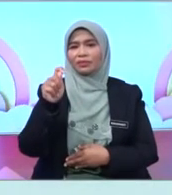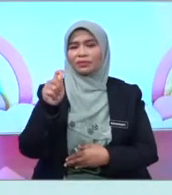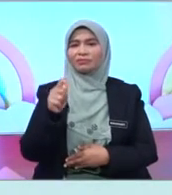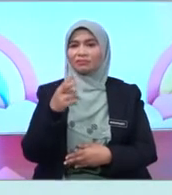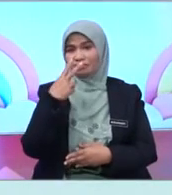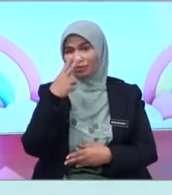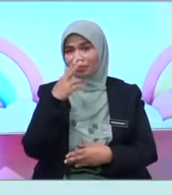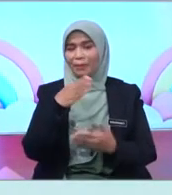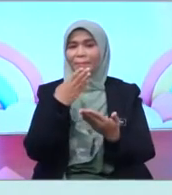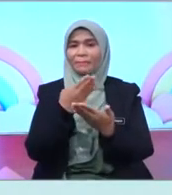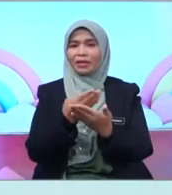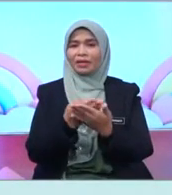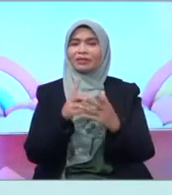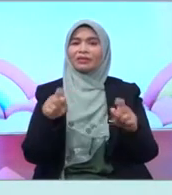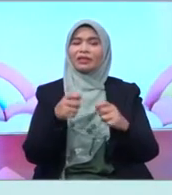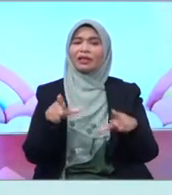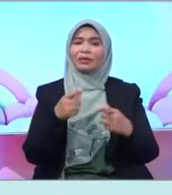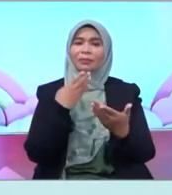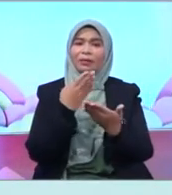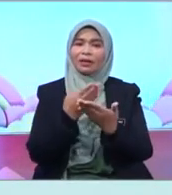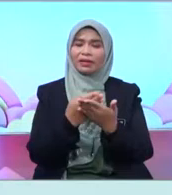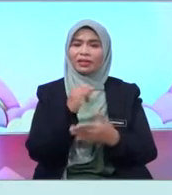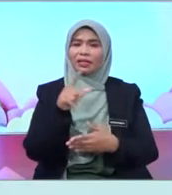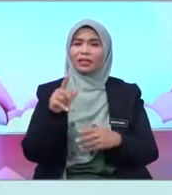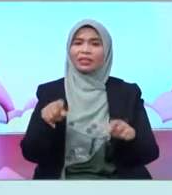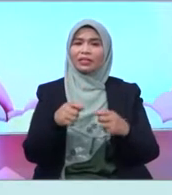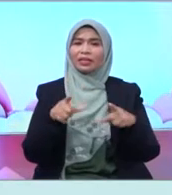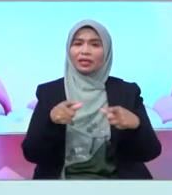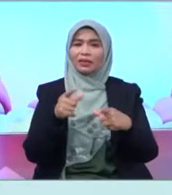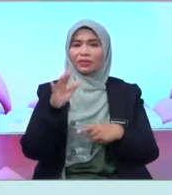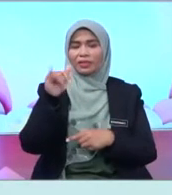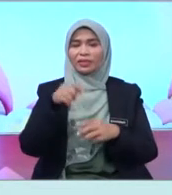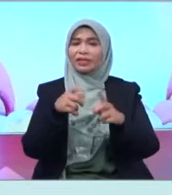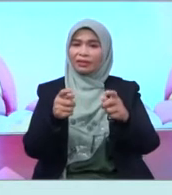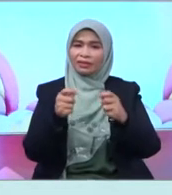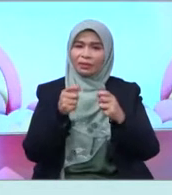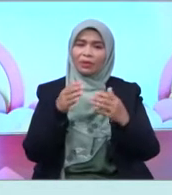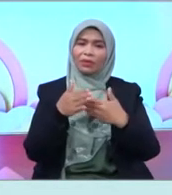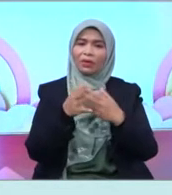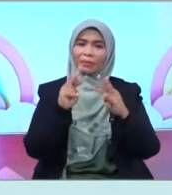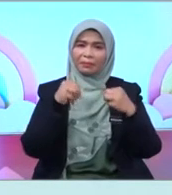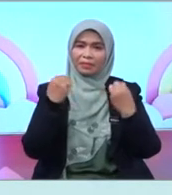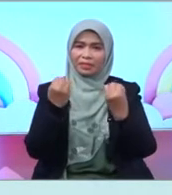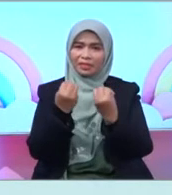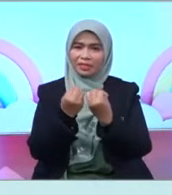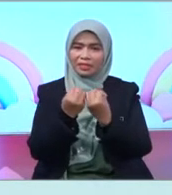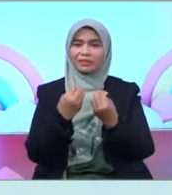oke tingkah laku baik ialah tingkah laku yang diterima oleh masyarakat